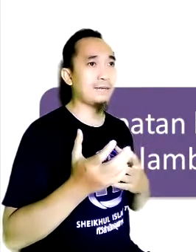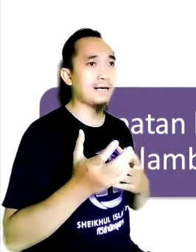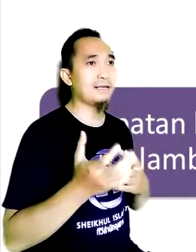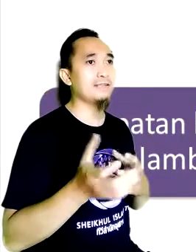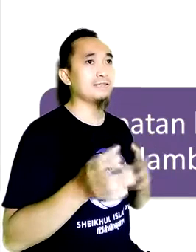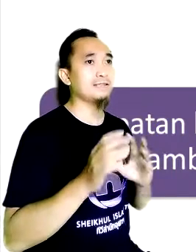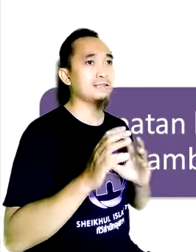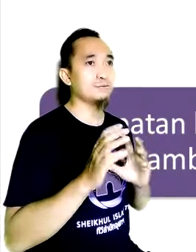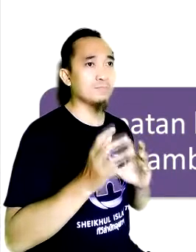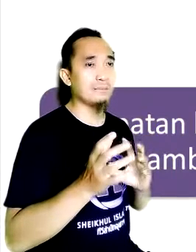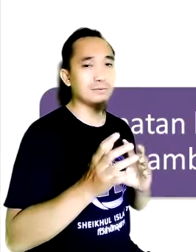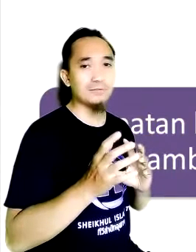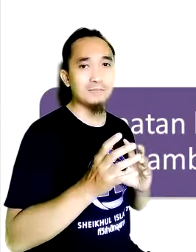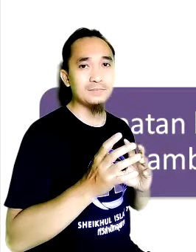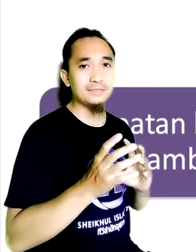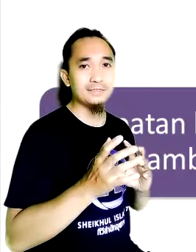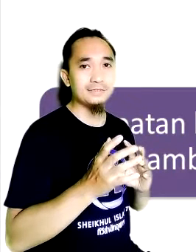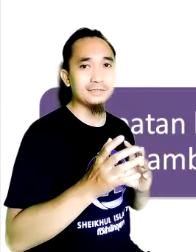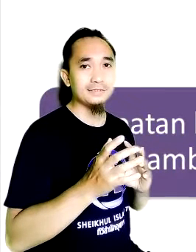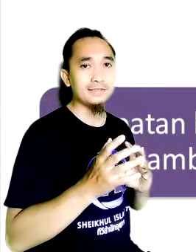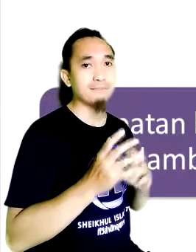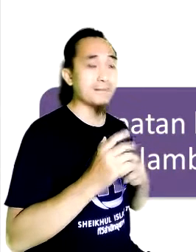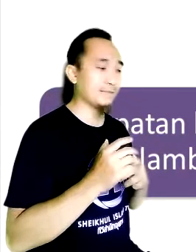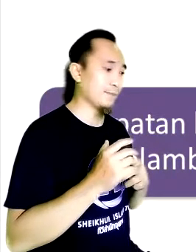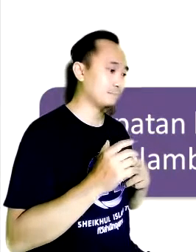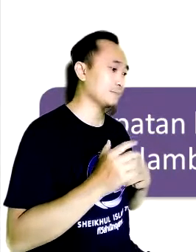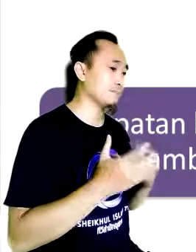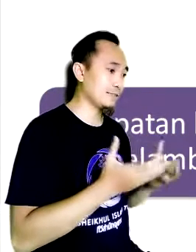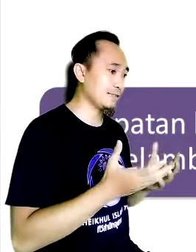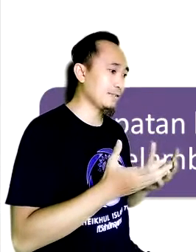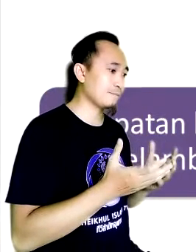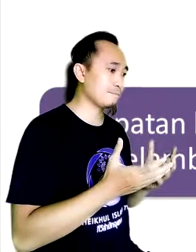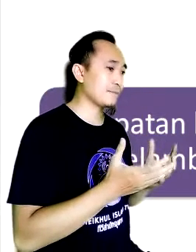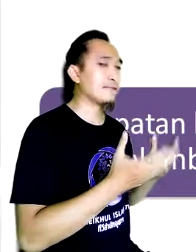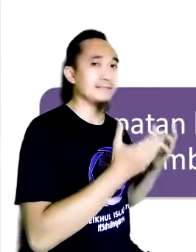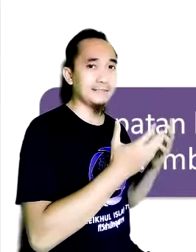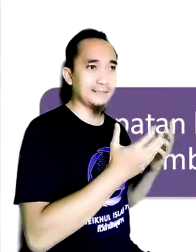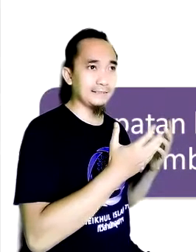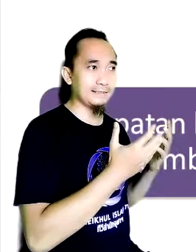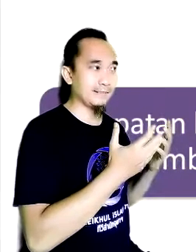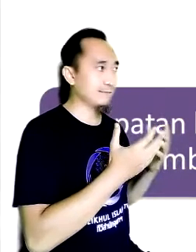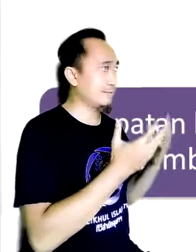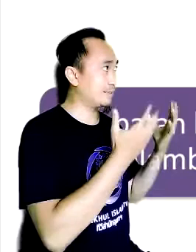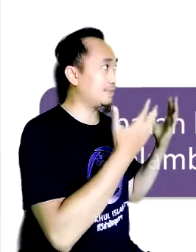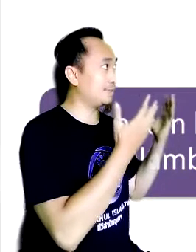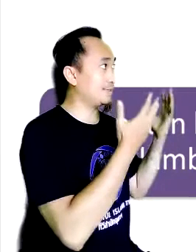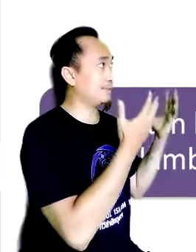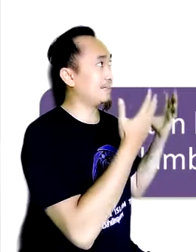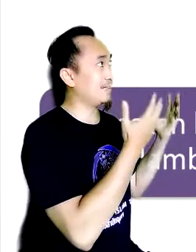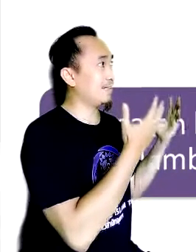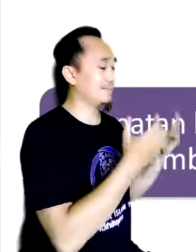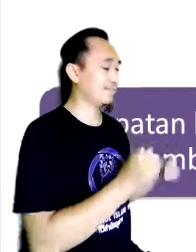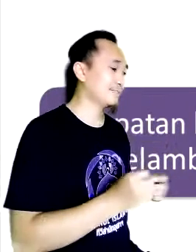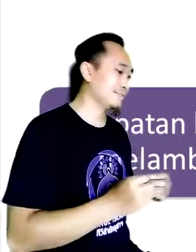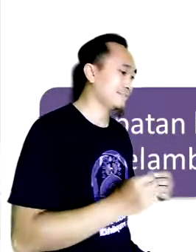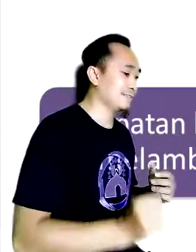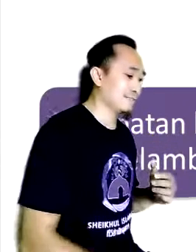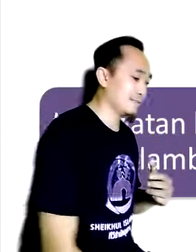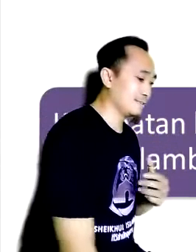tentang apa diubah bentuknya menjadi mind map seperti ini ya, seperti ini. Nah,